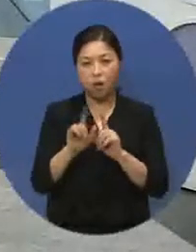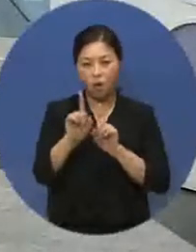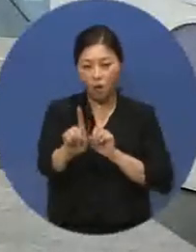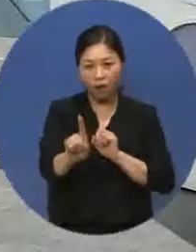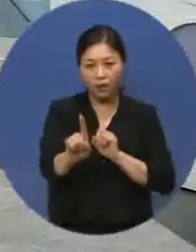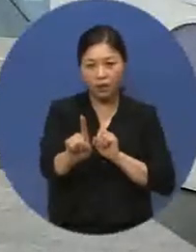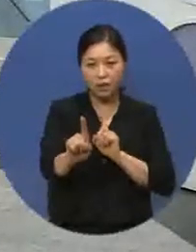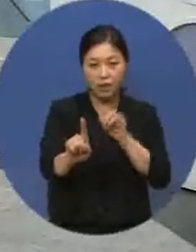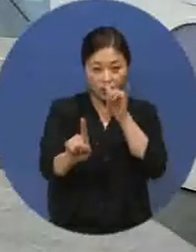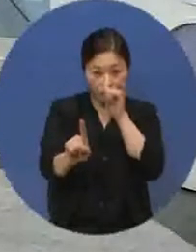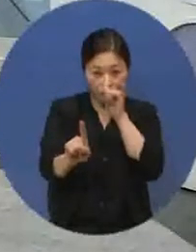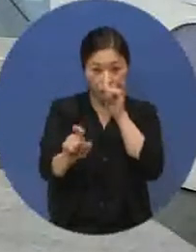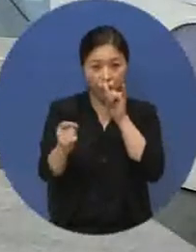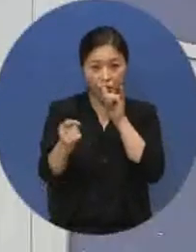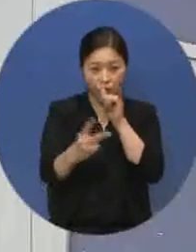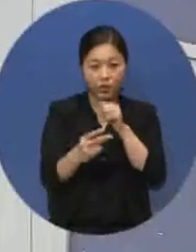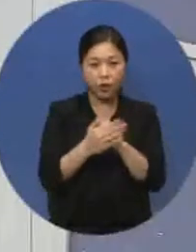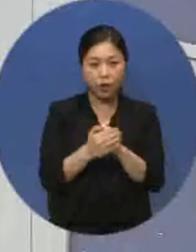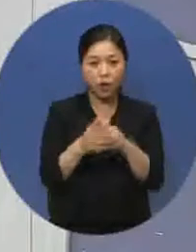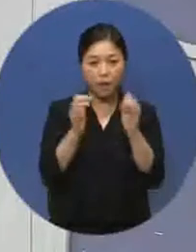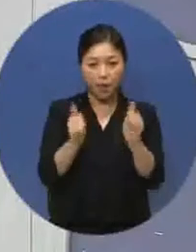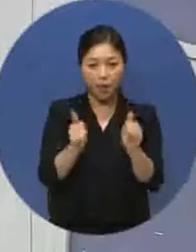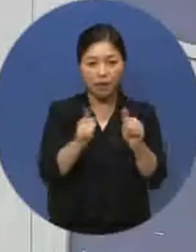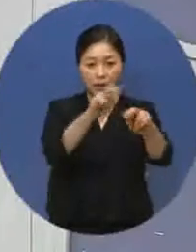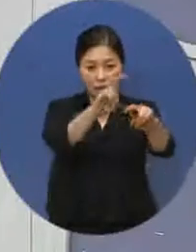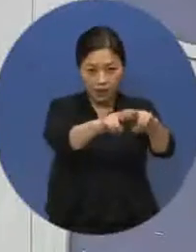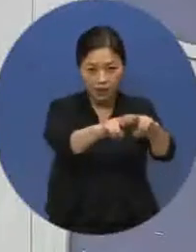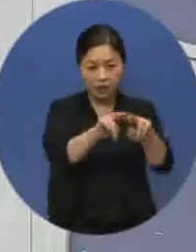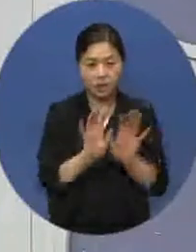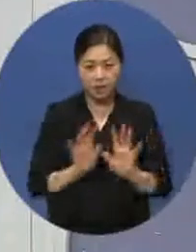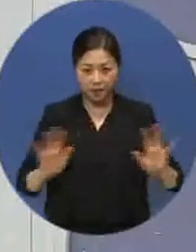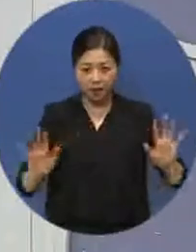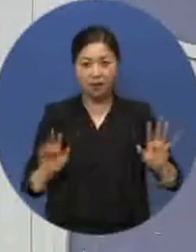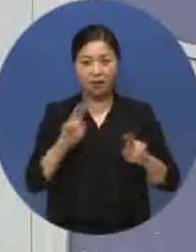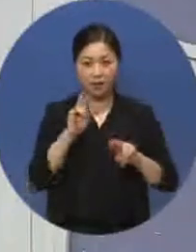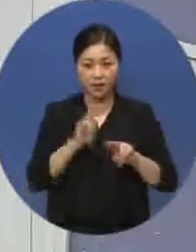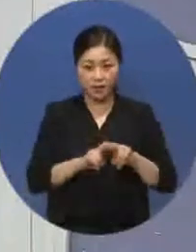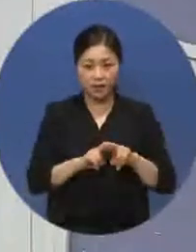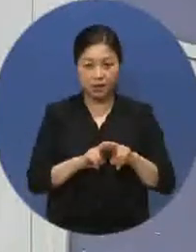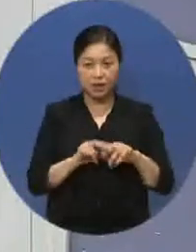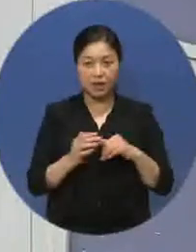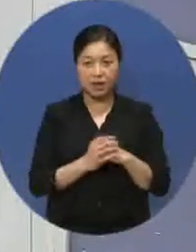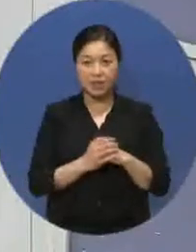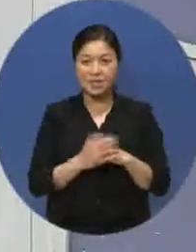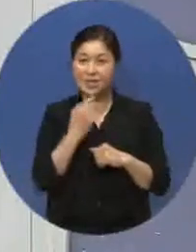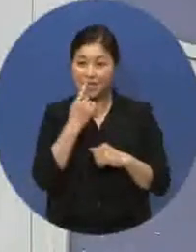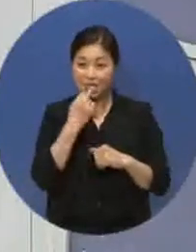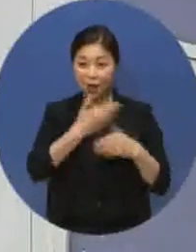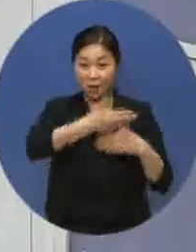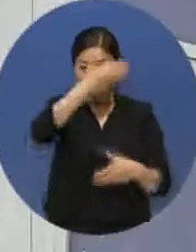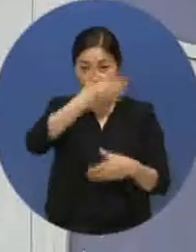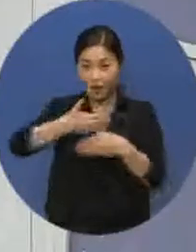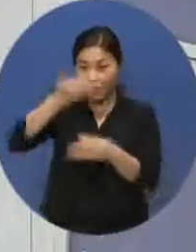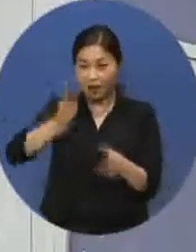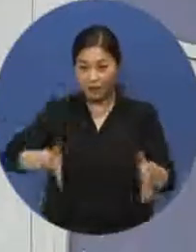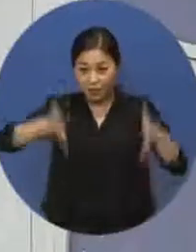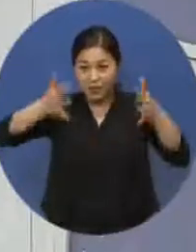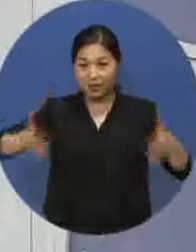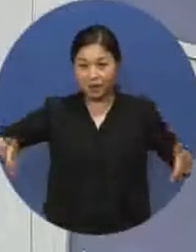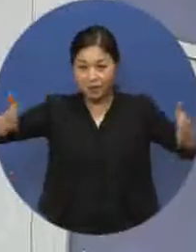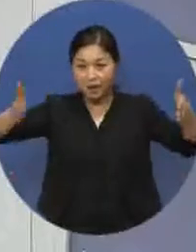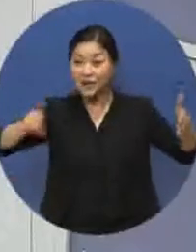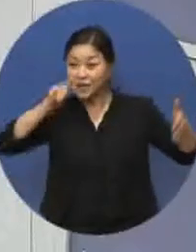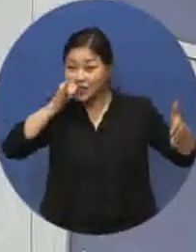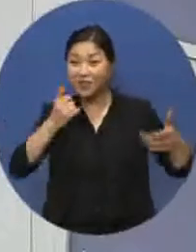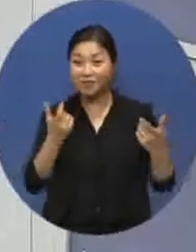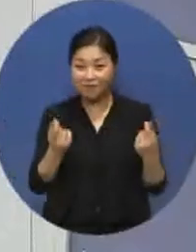유지하고 판사석과 일반 그 방청객석에 그 아크릴로 이렇게 벽을 만들고 예. 그런 철저한 방역 조치는